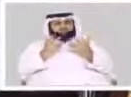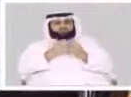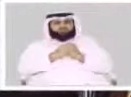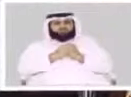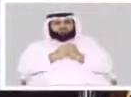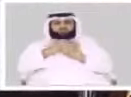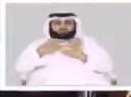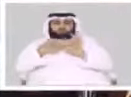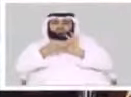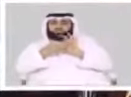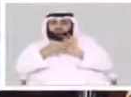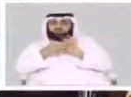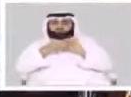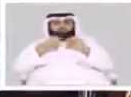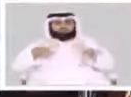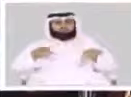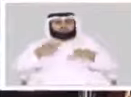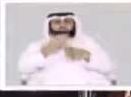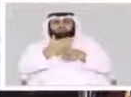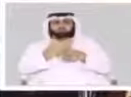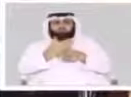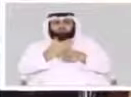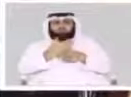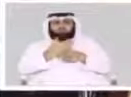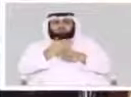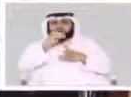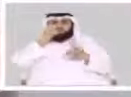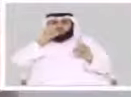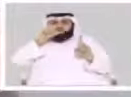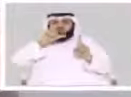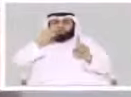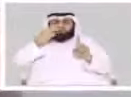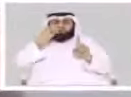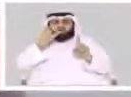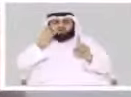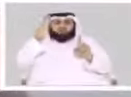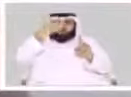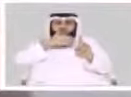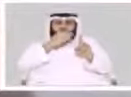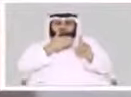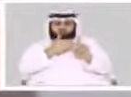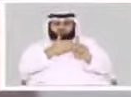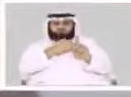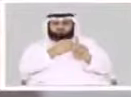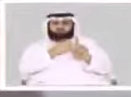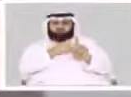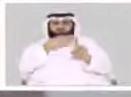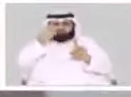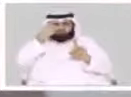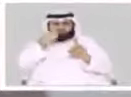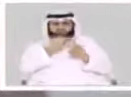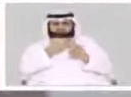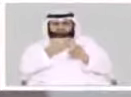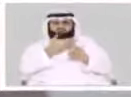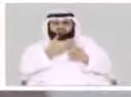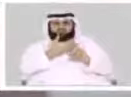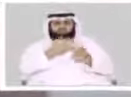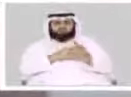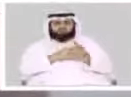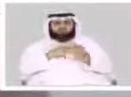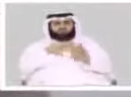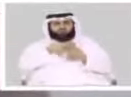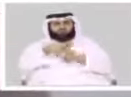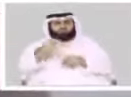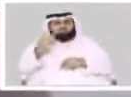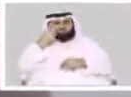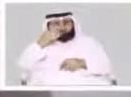تنقض العهد وأنت ترى هؤلاء لعنهم الله عز وجل أعوذ بالله وجعل قلوبهم قاسية؟ والحقيقة هاتان عقوبتان